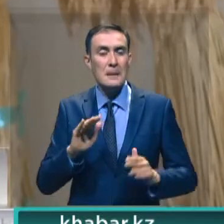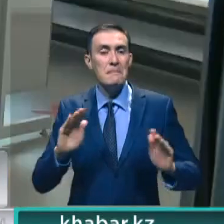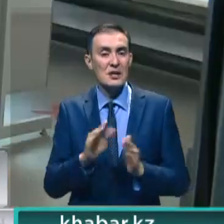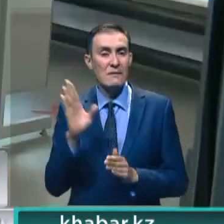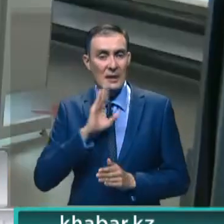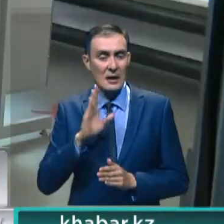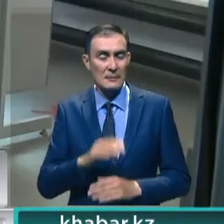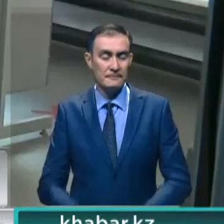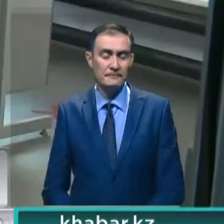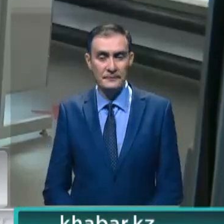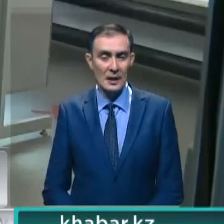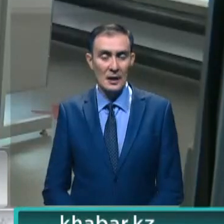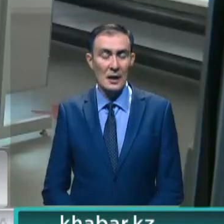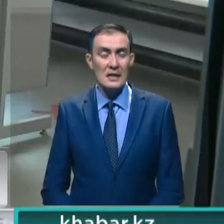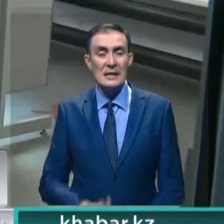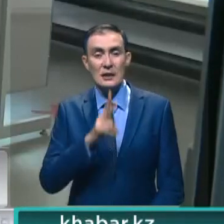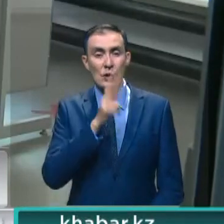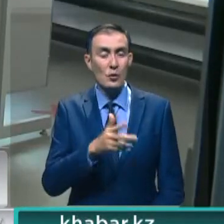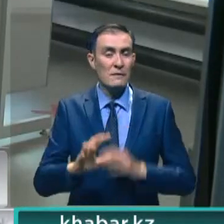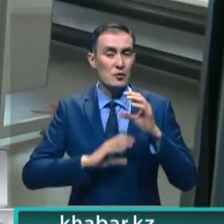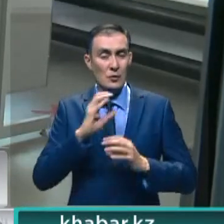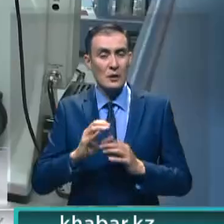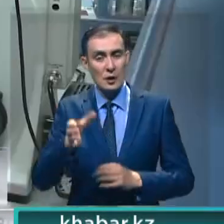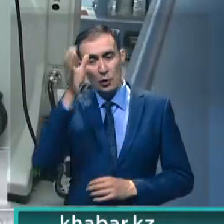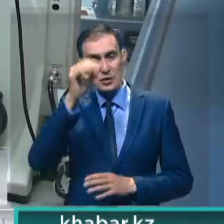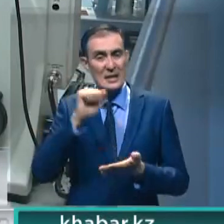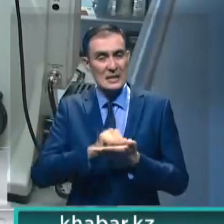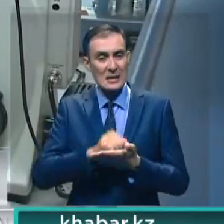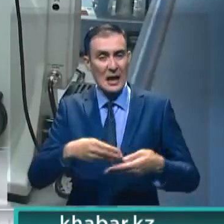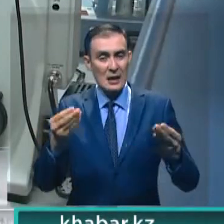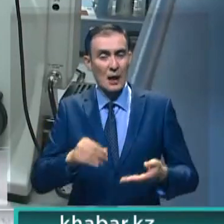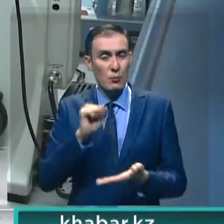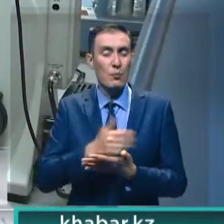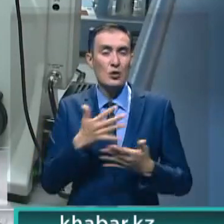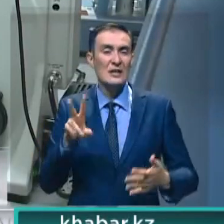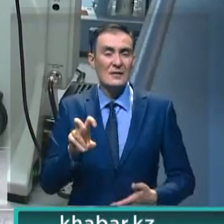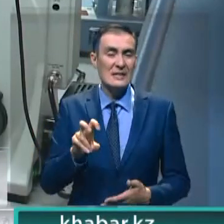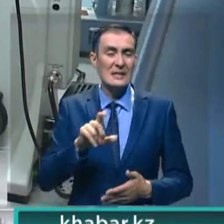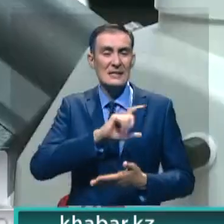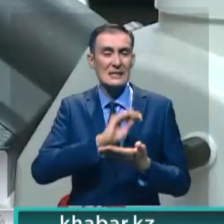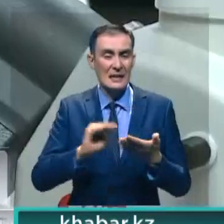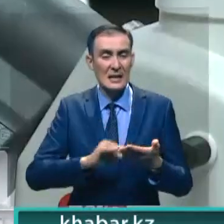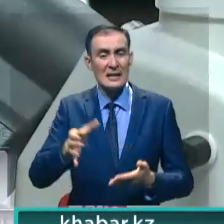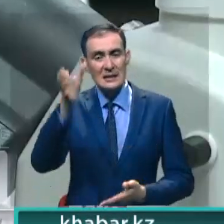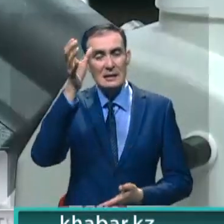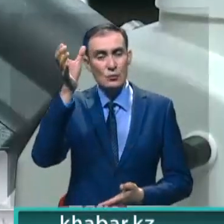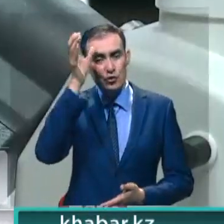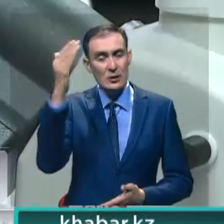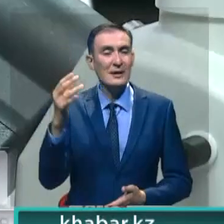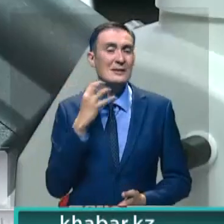влагоемкие. За последние 3 года в международных научных изданиях опубликованы больше 200 статей кызылординских